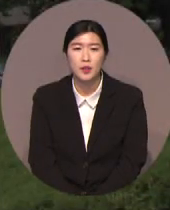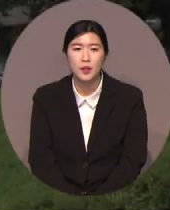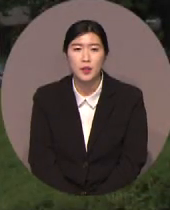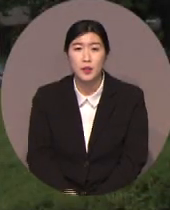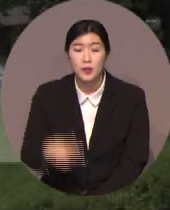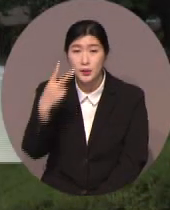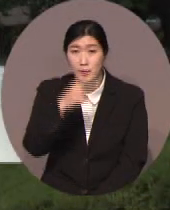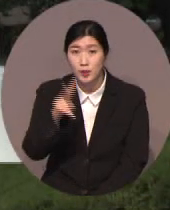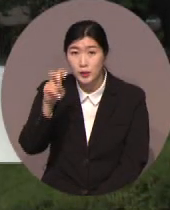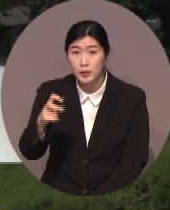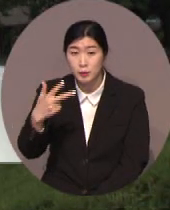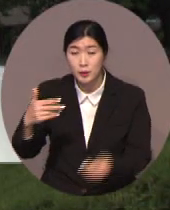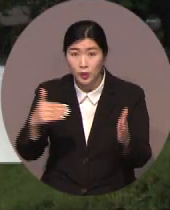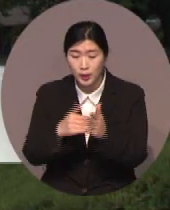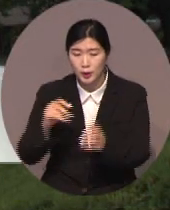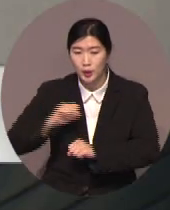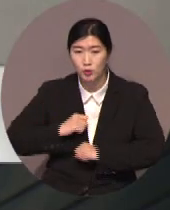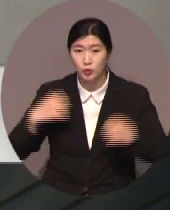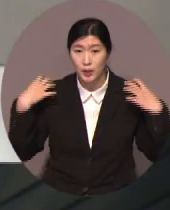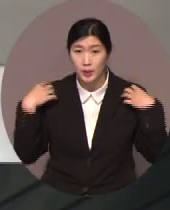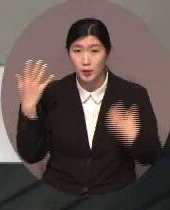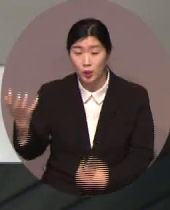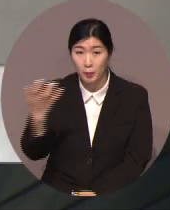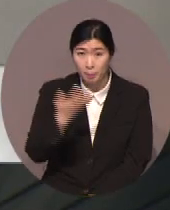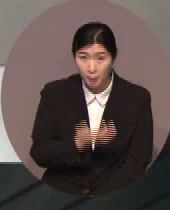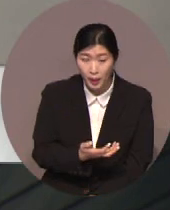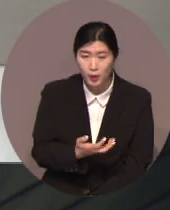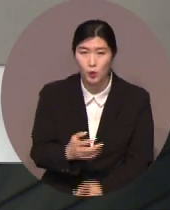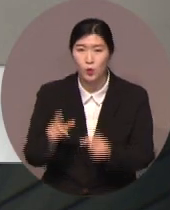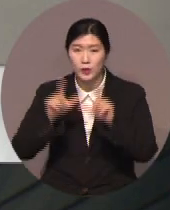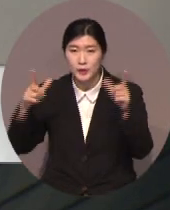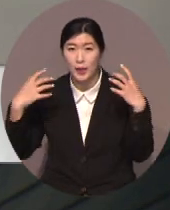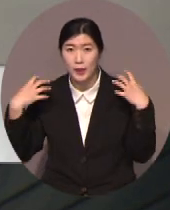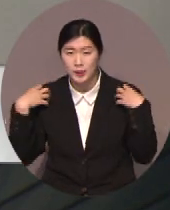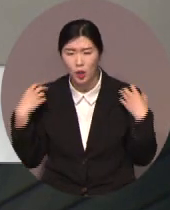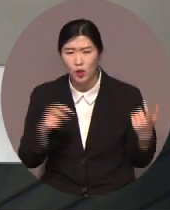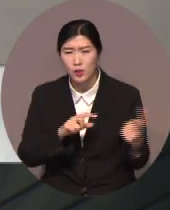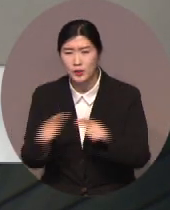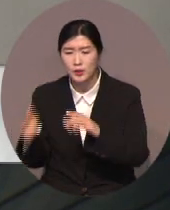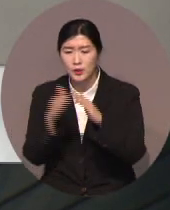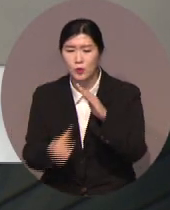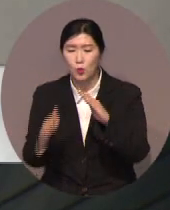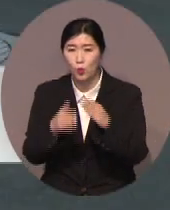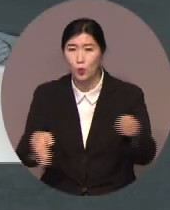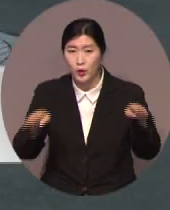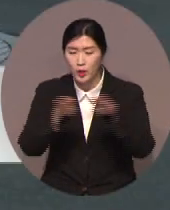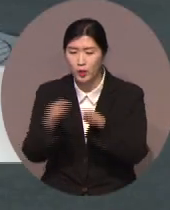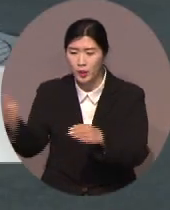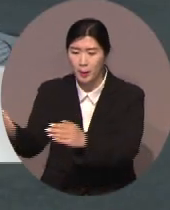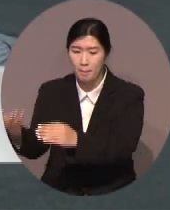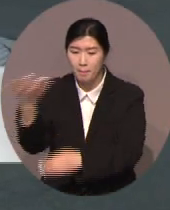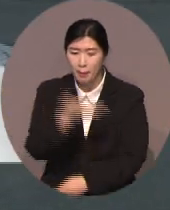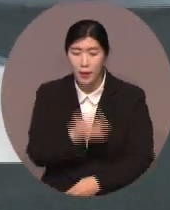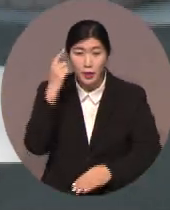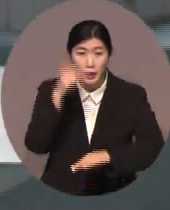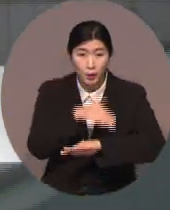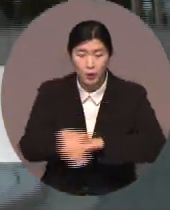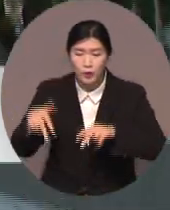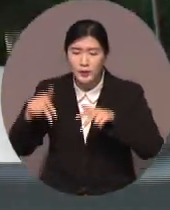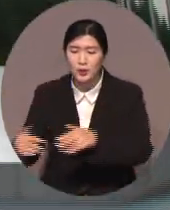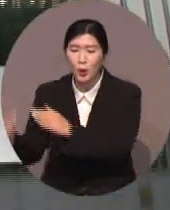오는 2027년까지 방위사업청을 비롯해 기상청과 한국 임업진흥원 등 공공기관이